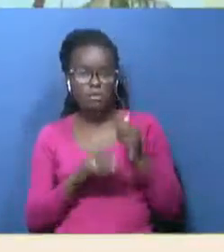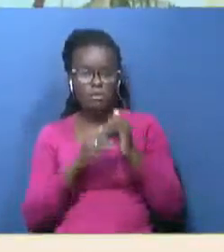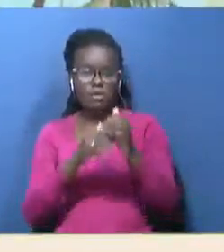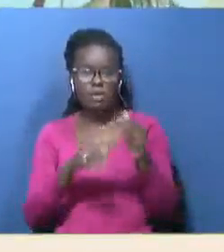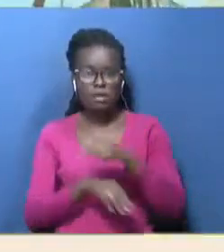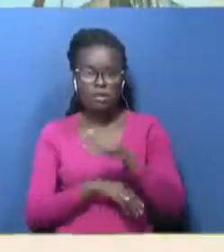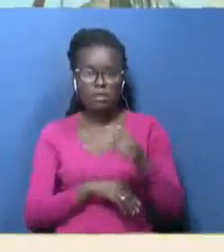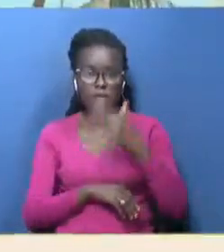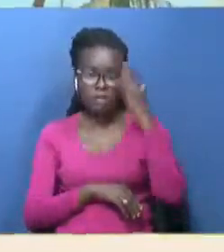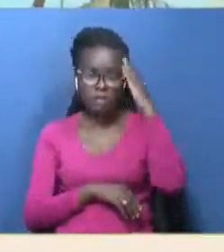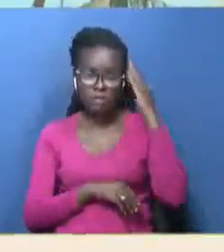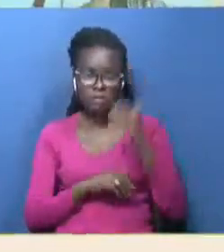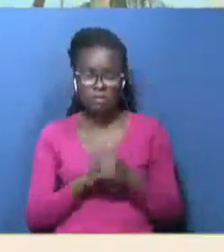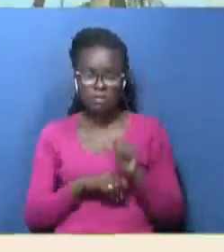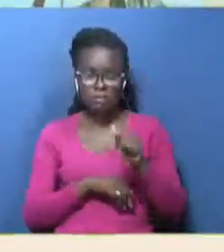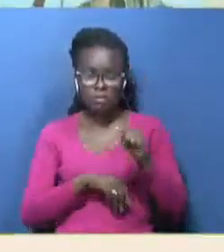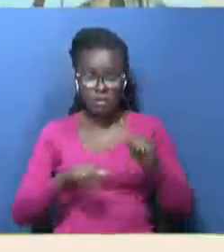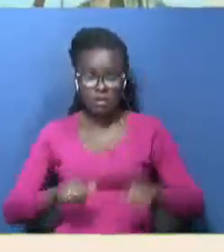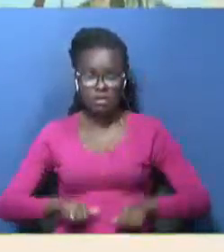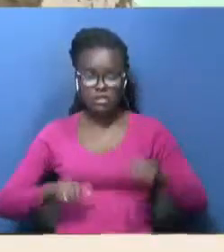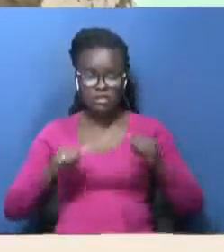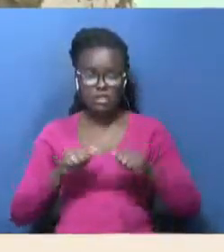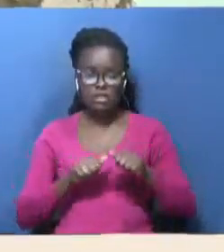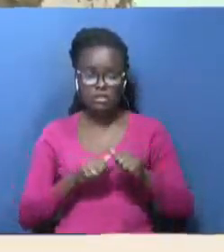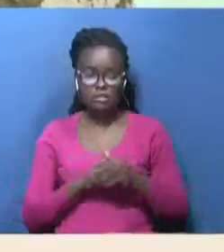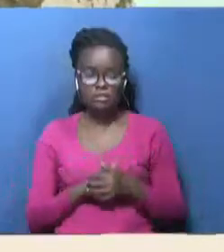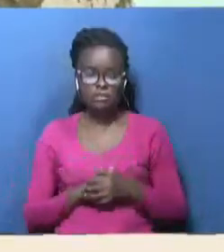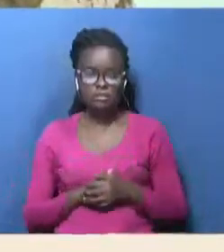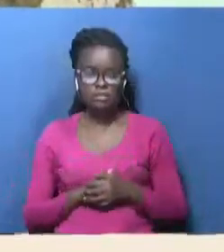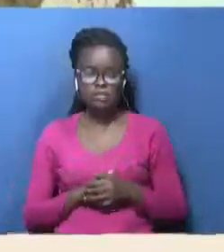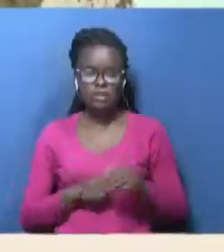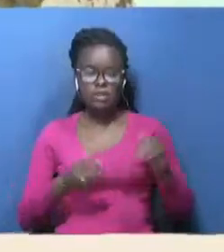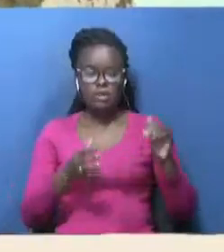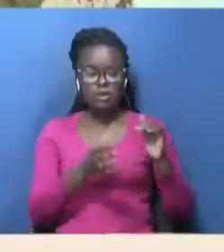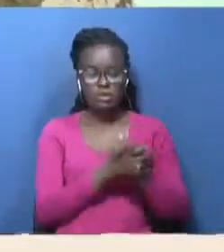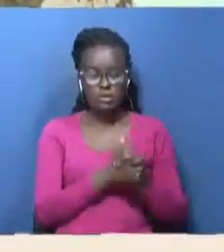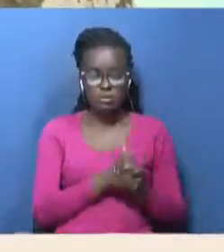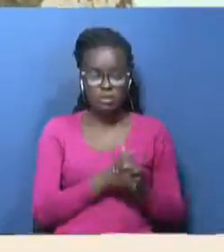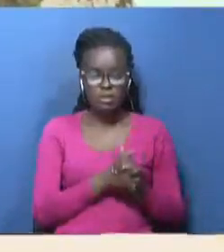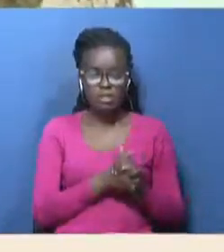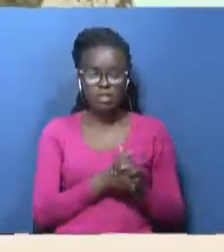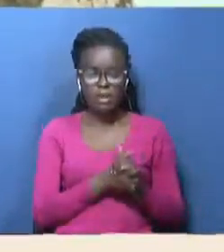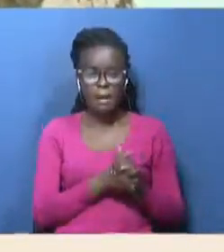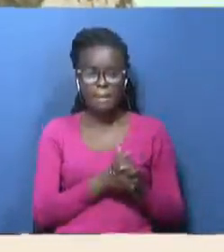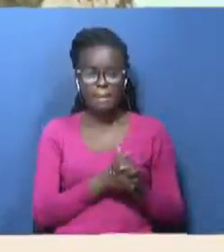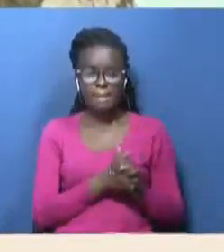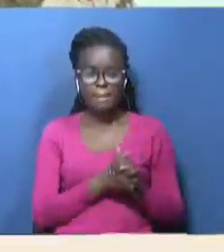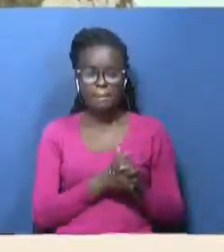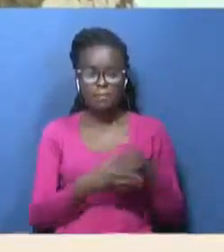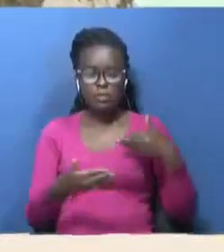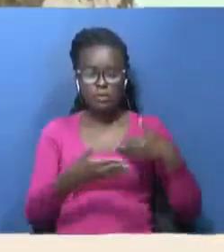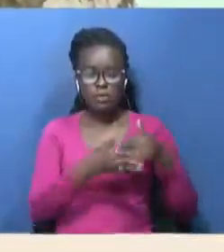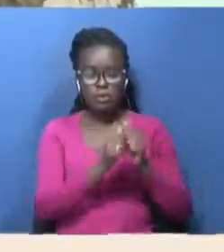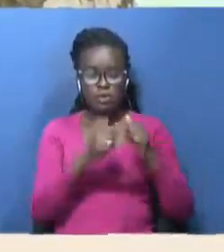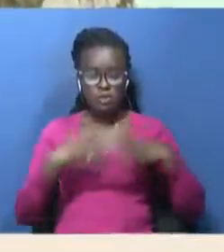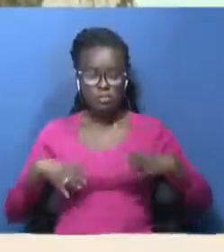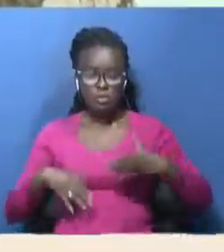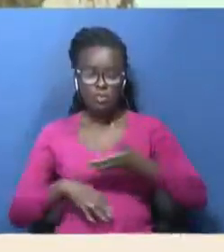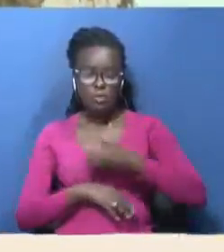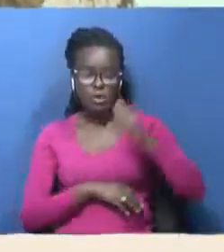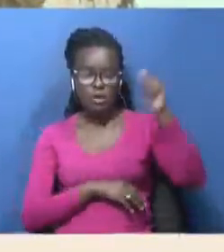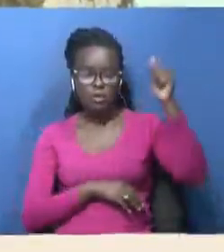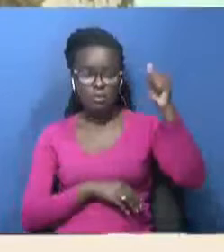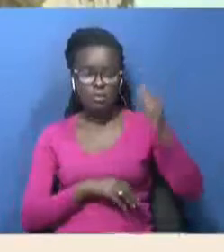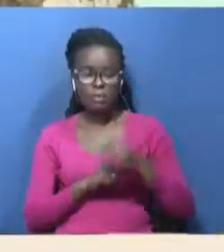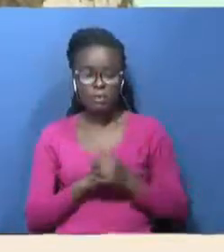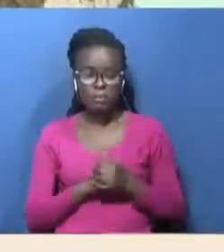nĩ moĩ atĩ maikarĩire itĩ icio gwa kahinda. Jubilee nĩ ĩraihanĩrĩirie na andũ arĩa ene kĩama,